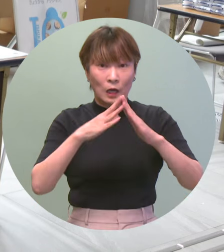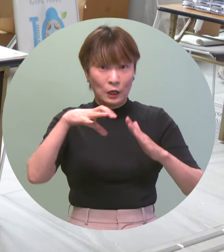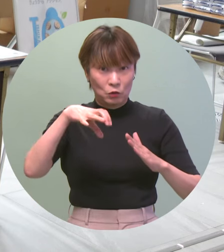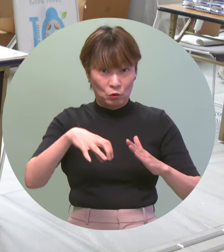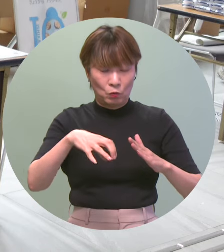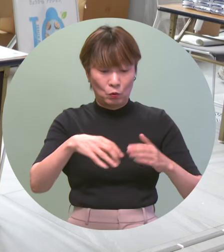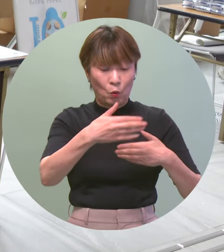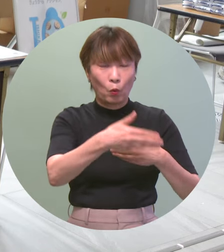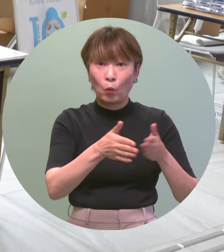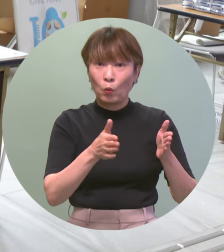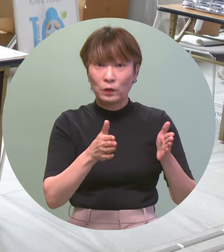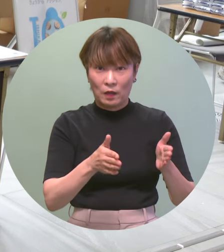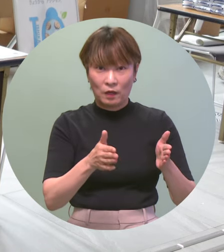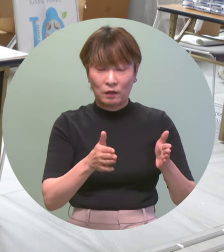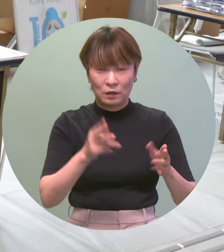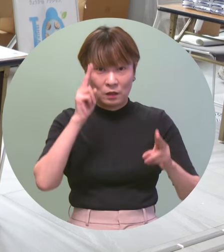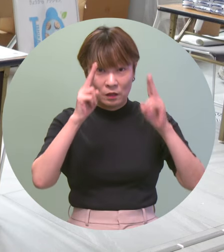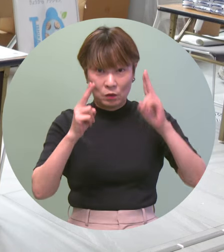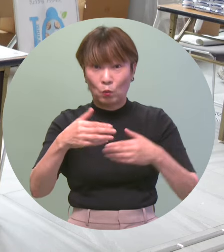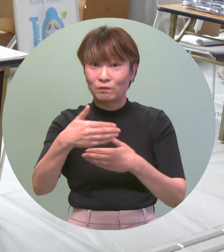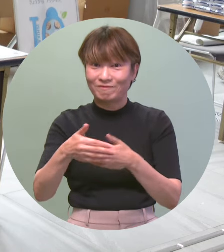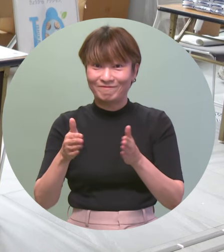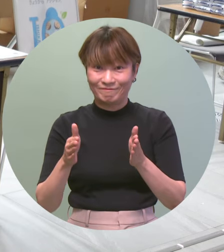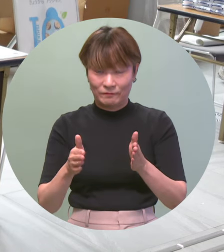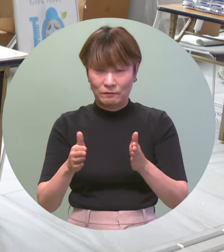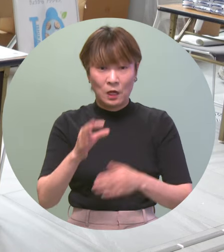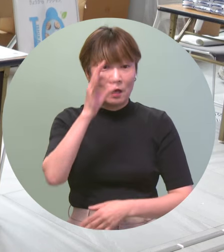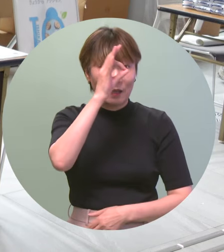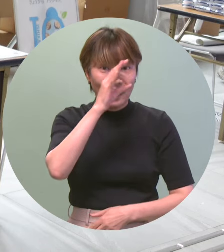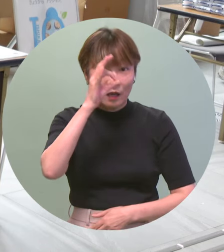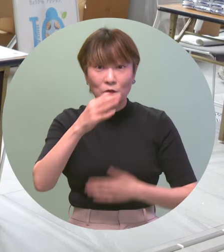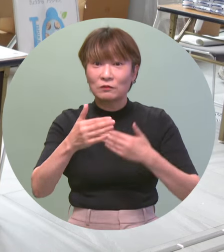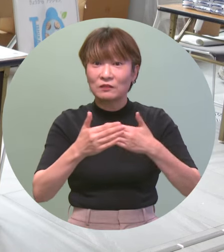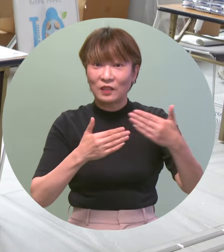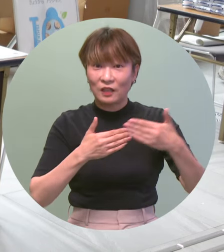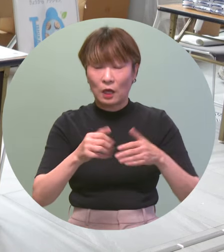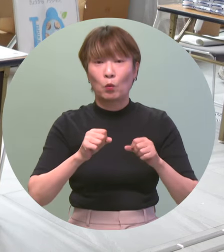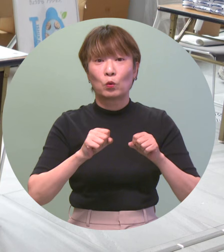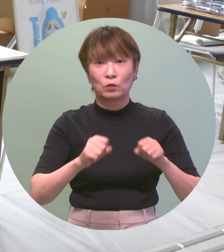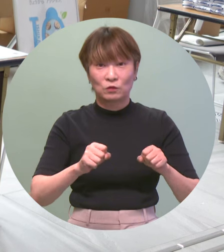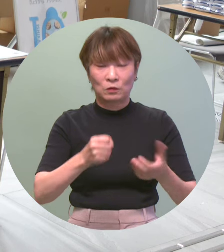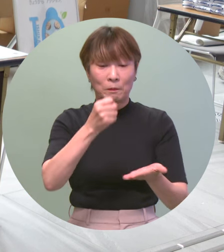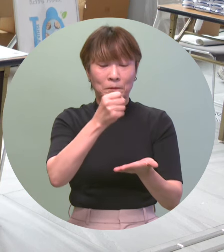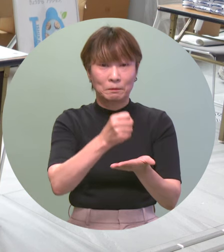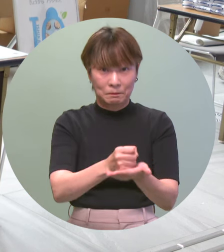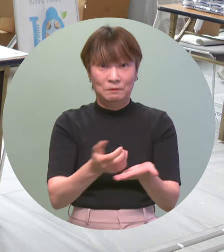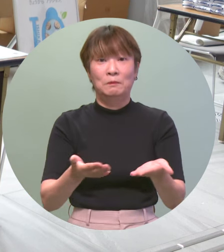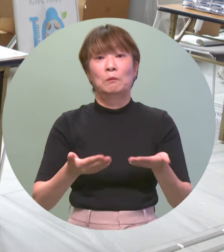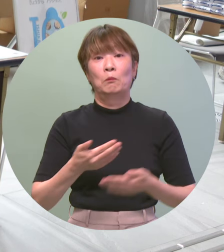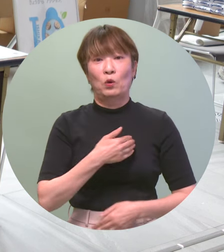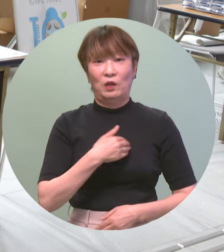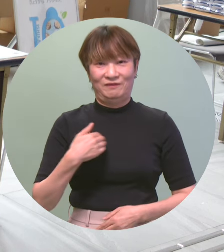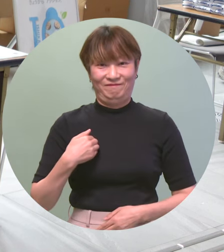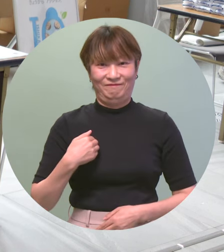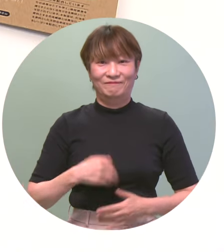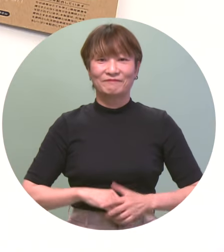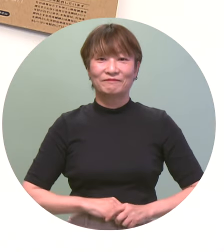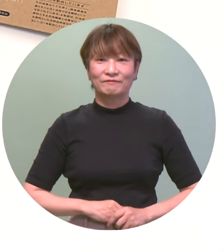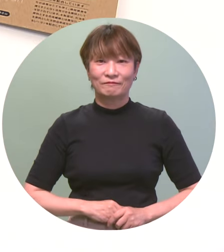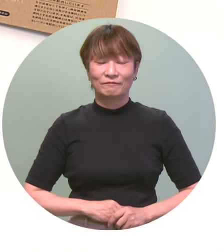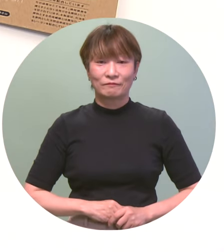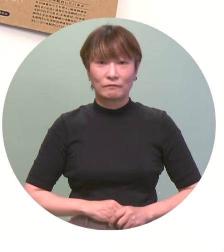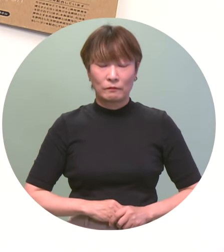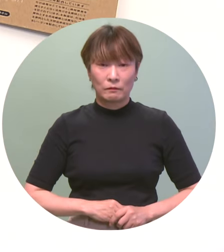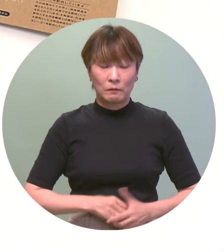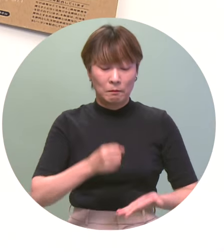内の各コーナーや企業ブースで見学や体験をすることでスタンプがもらえます。